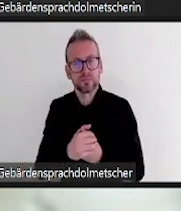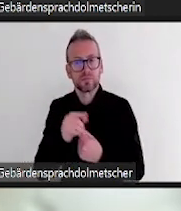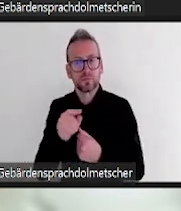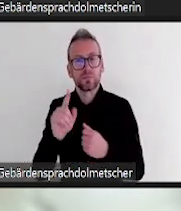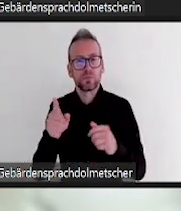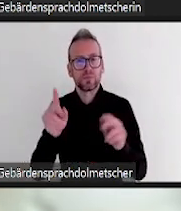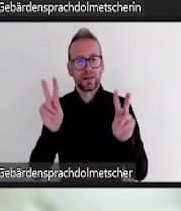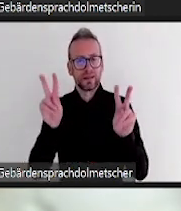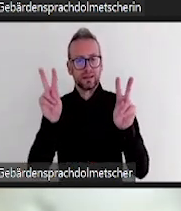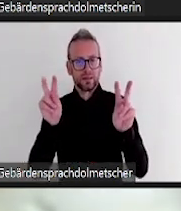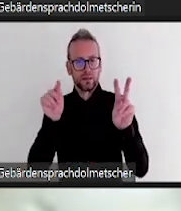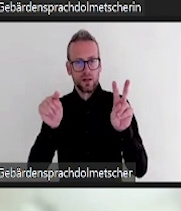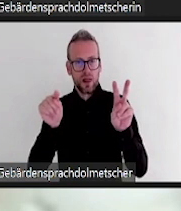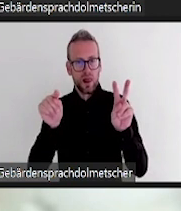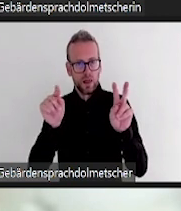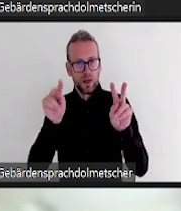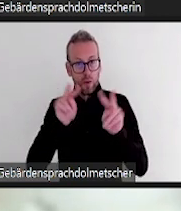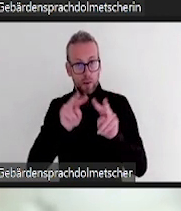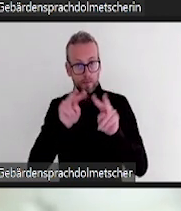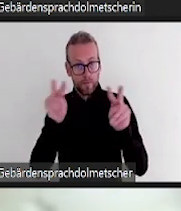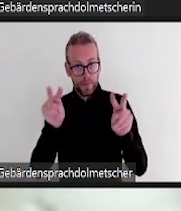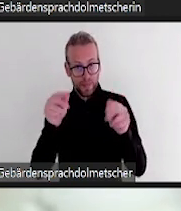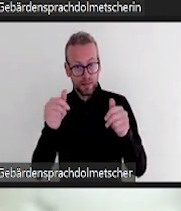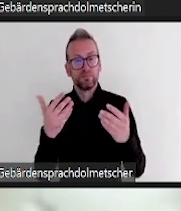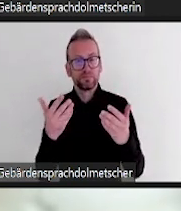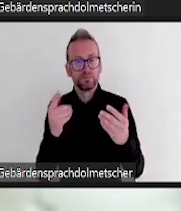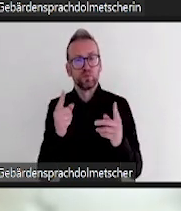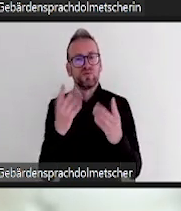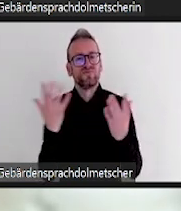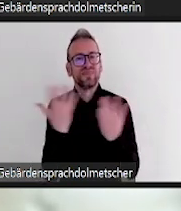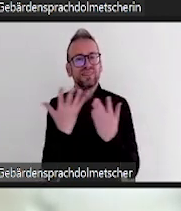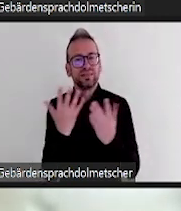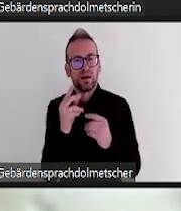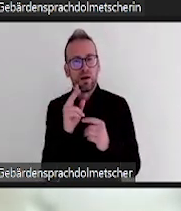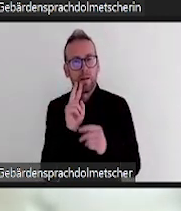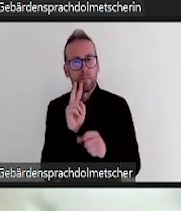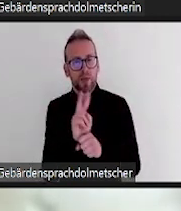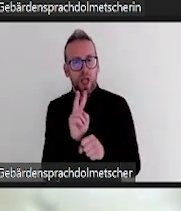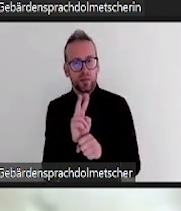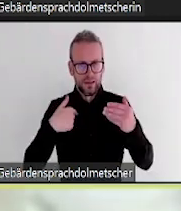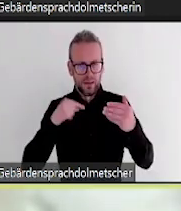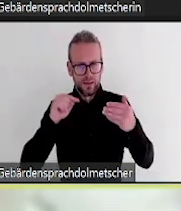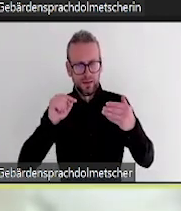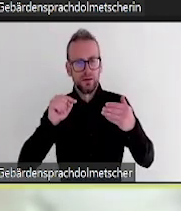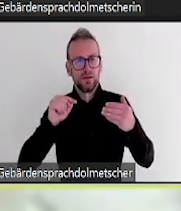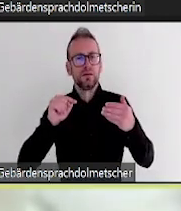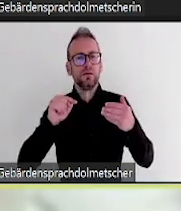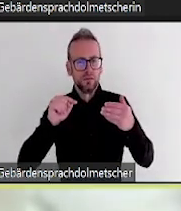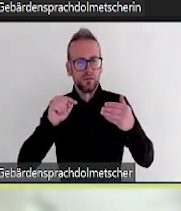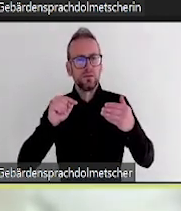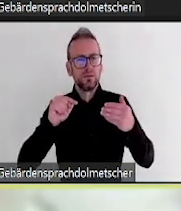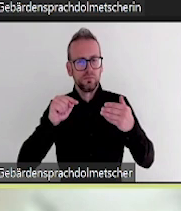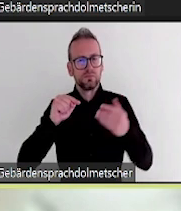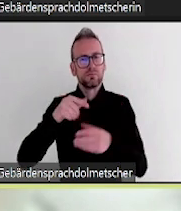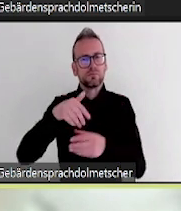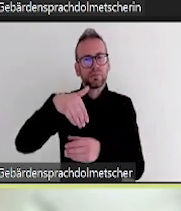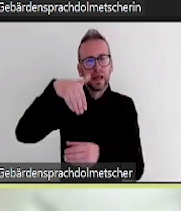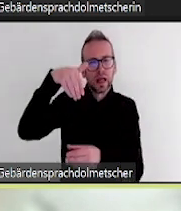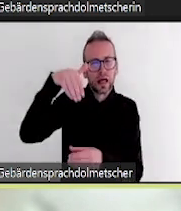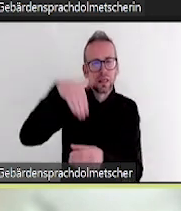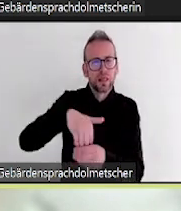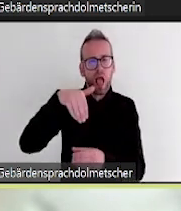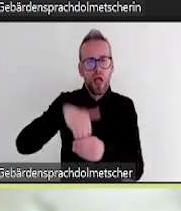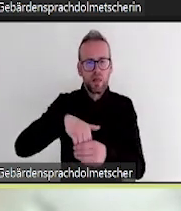sozusagen drei Don'ts aufgeschrieben, die relativ, glaube ich, einfach sind, was man eher vermeiden sollte. Und das Wichtigste ist